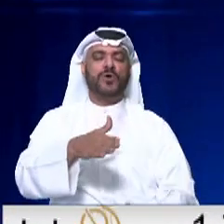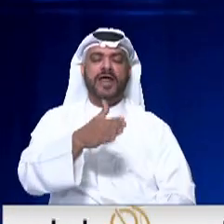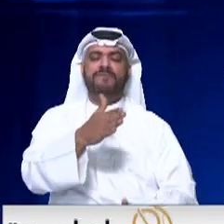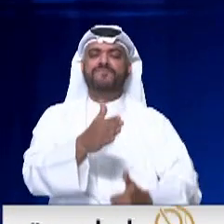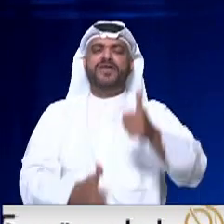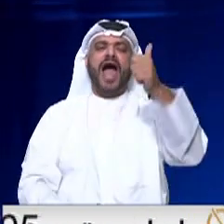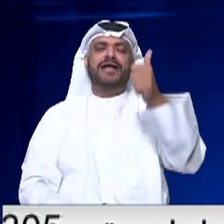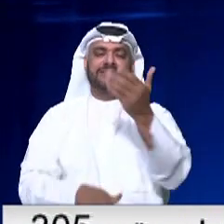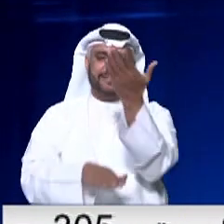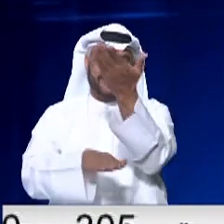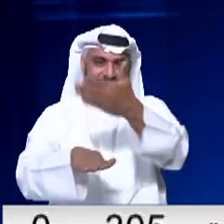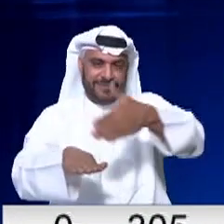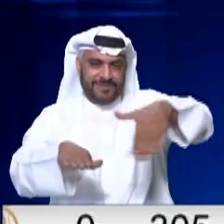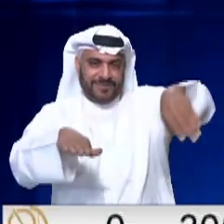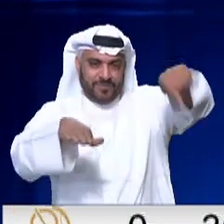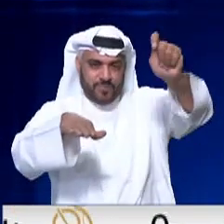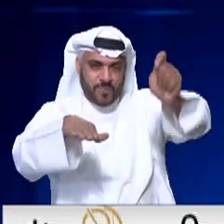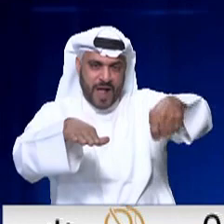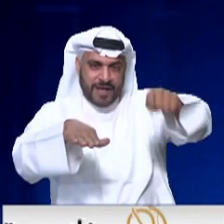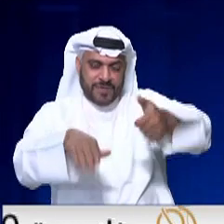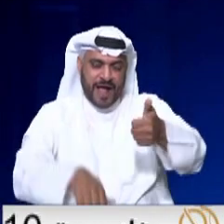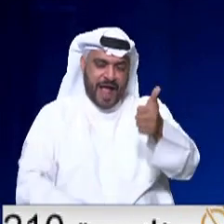الانتهاء بنجاح